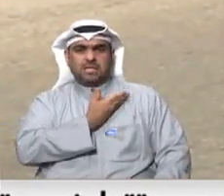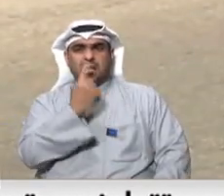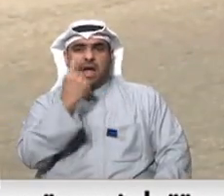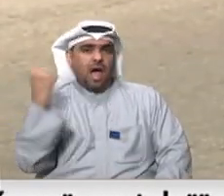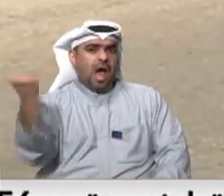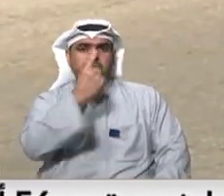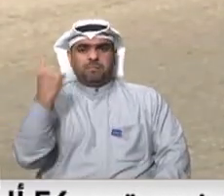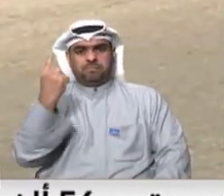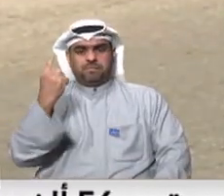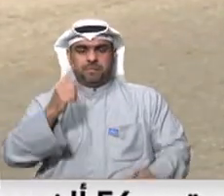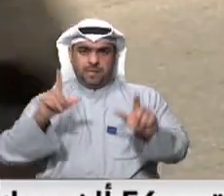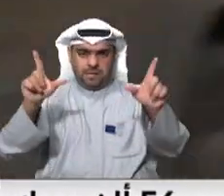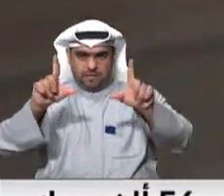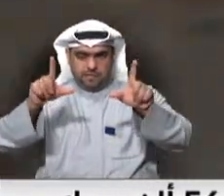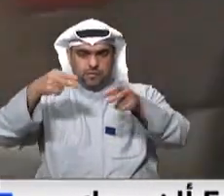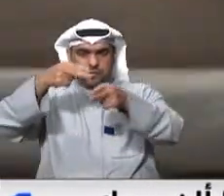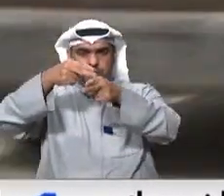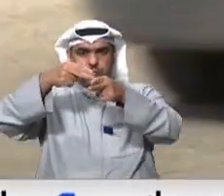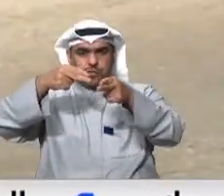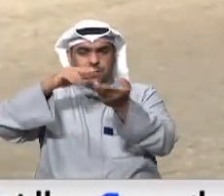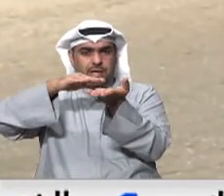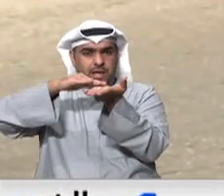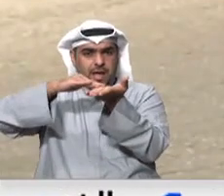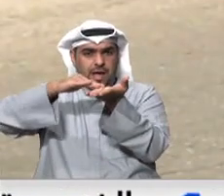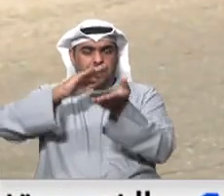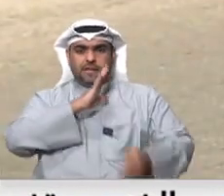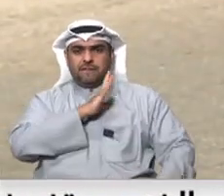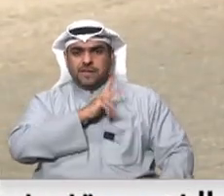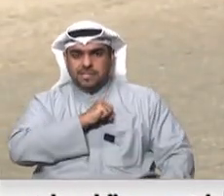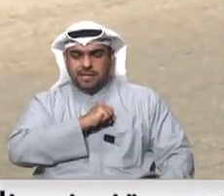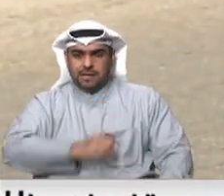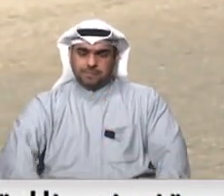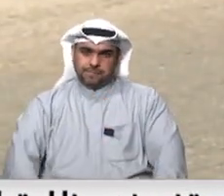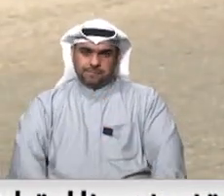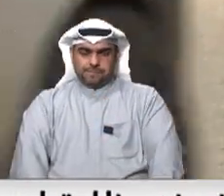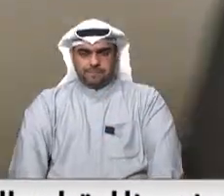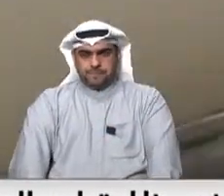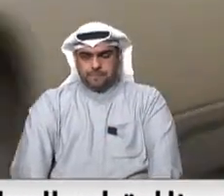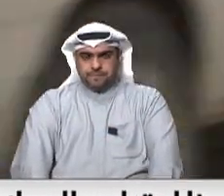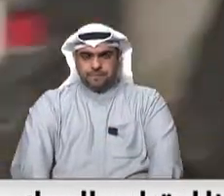لتلفزيون دولة الكويت من الأراضي الفلسطينية دارين غير.